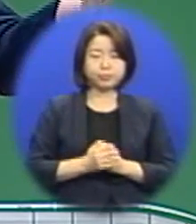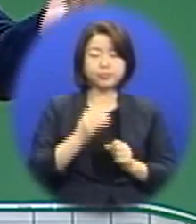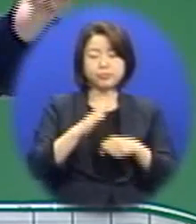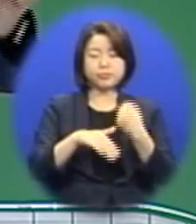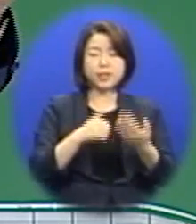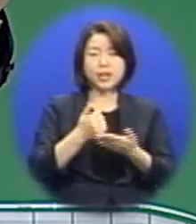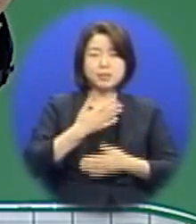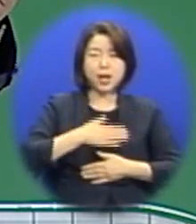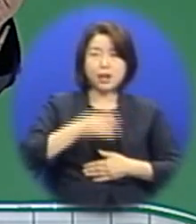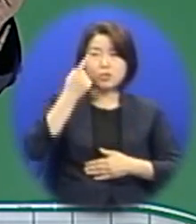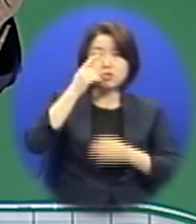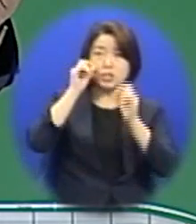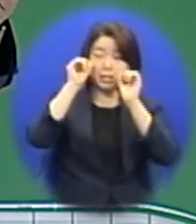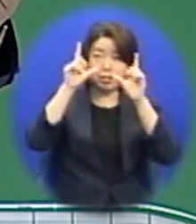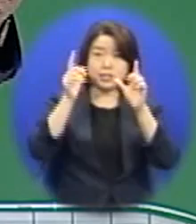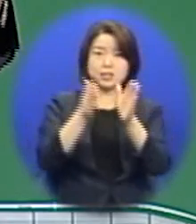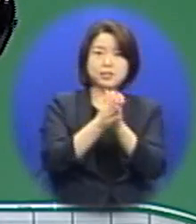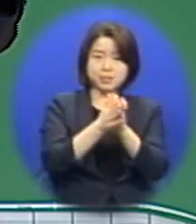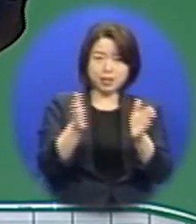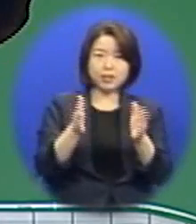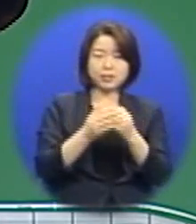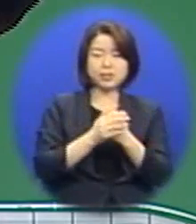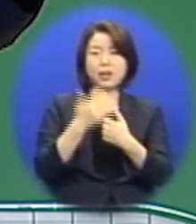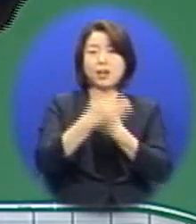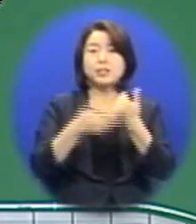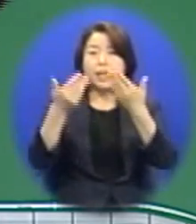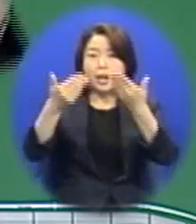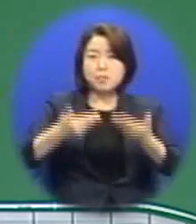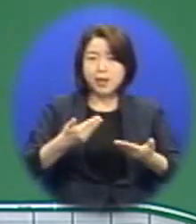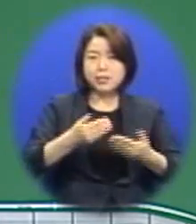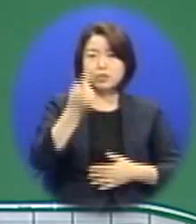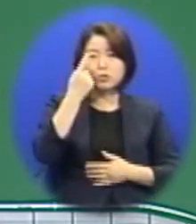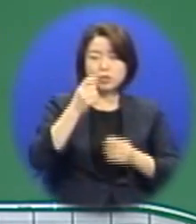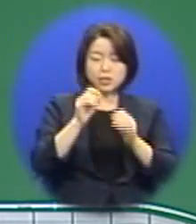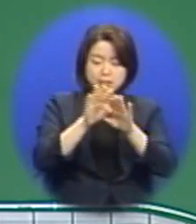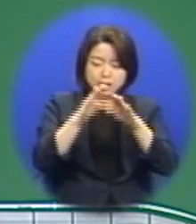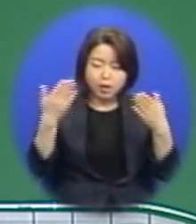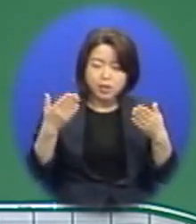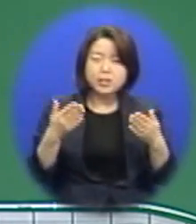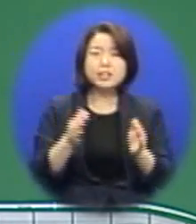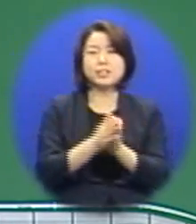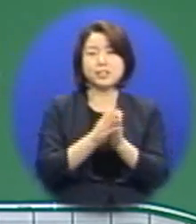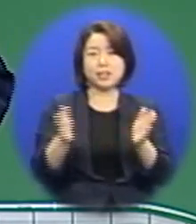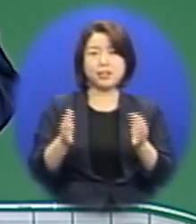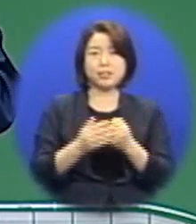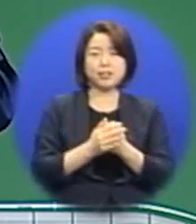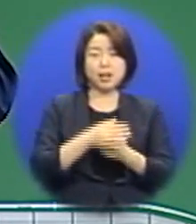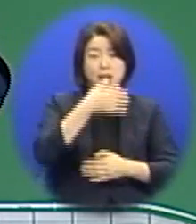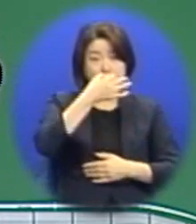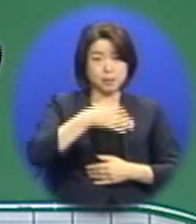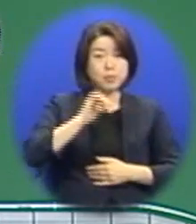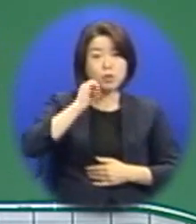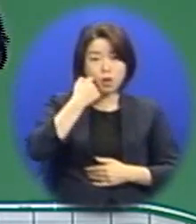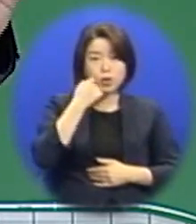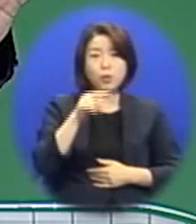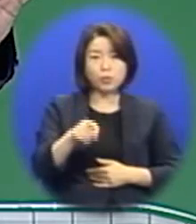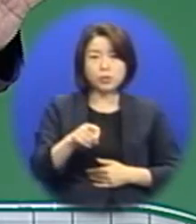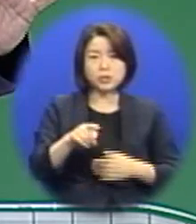하나님을 아는 눈이 뜨이기 시작하니까 은혜를 받는 눈이 열리기 시작하니까 힘들고 어려운 것이